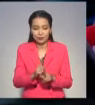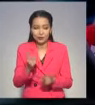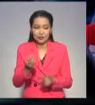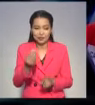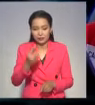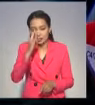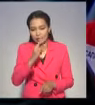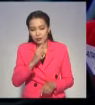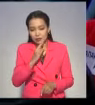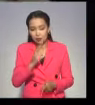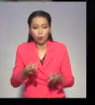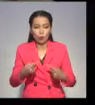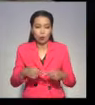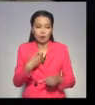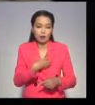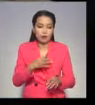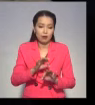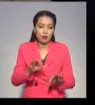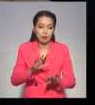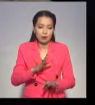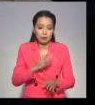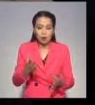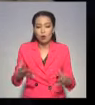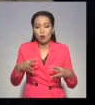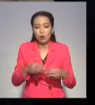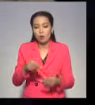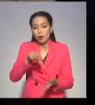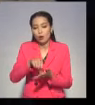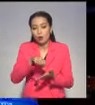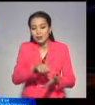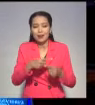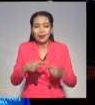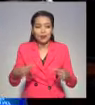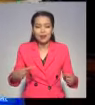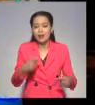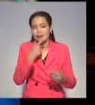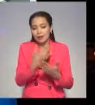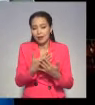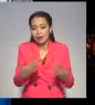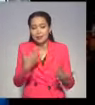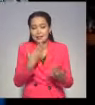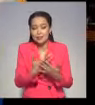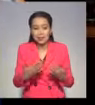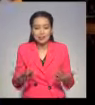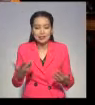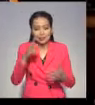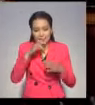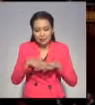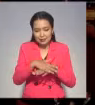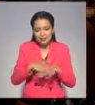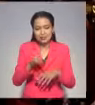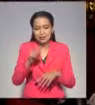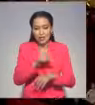в казахстанском обществе и назвал то, что объединяет представителей разных этносов как внутри страны, так и за рубежом. И